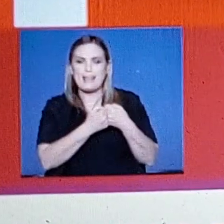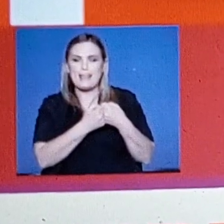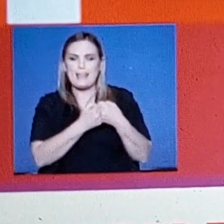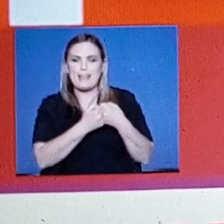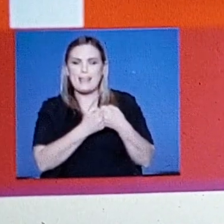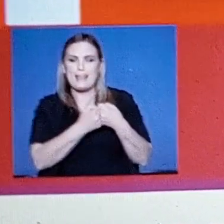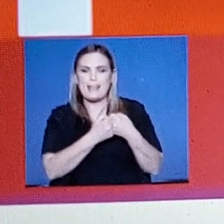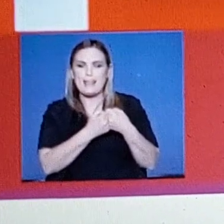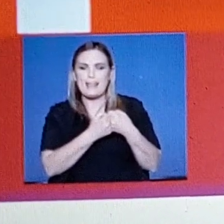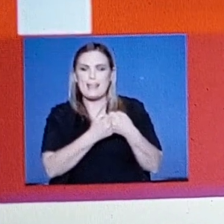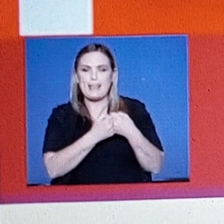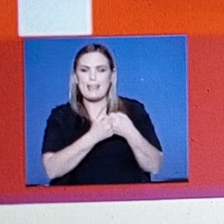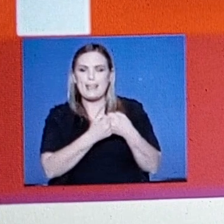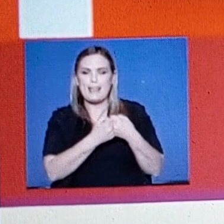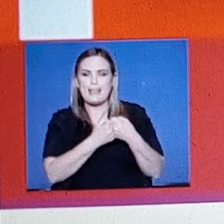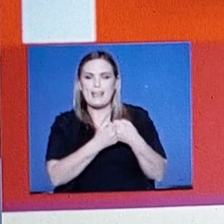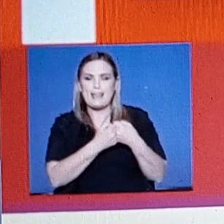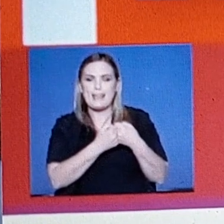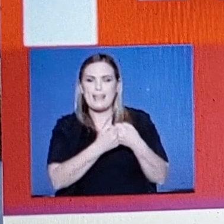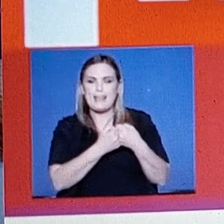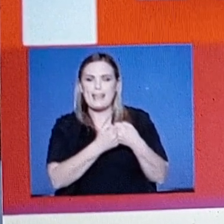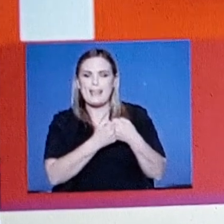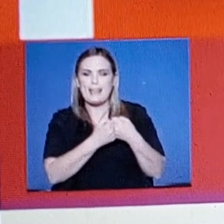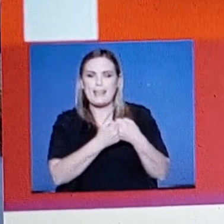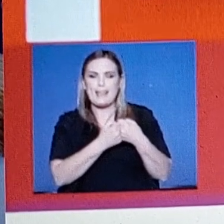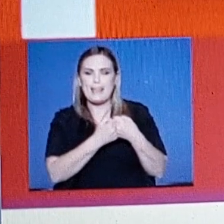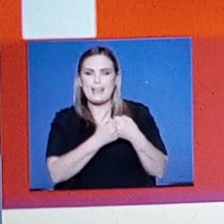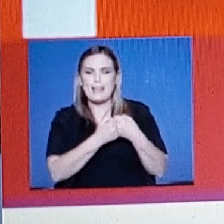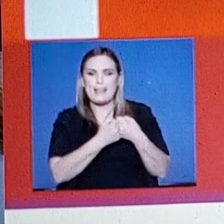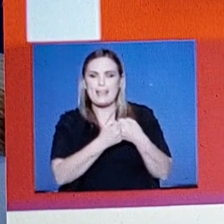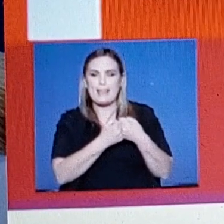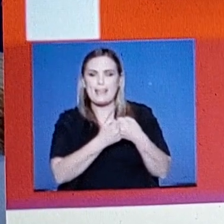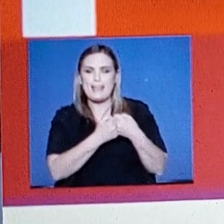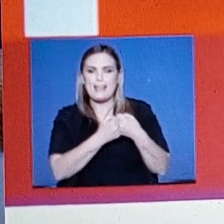Maintenant, la tension qui se développe à l'intérieur